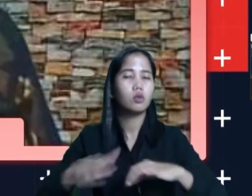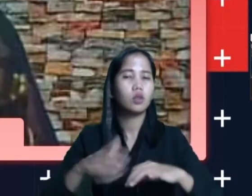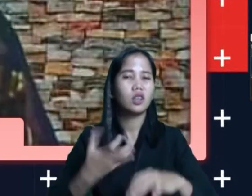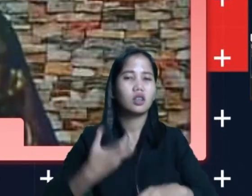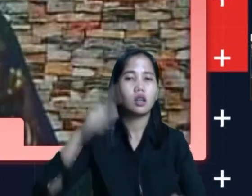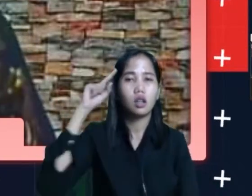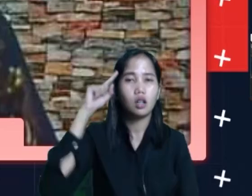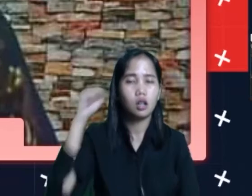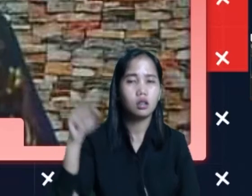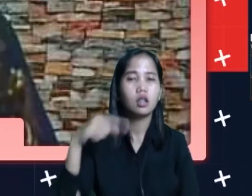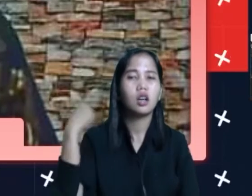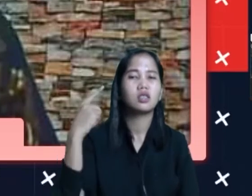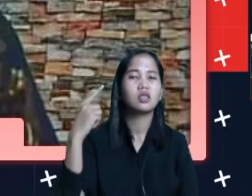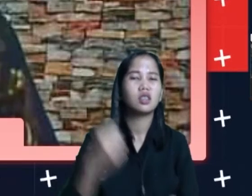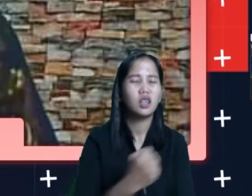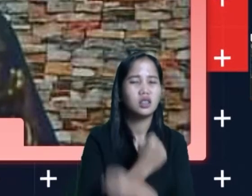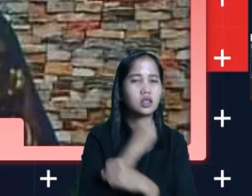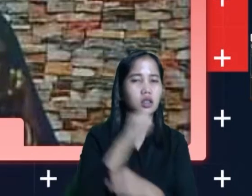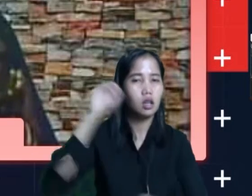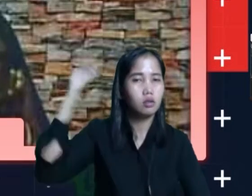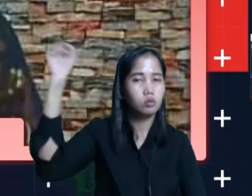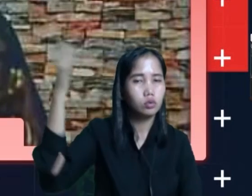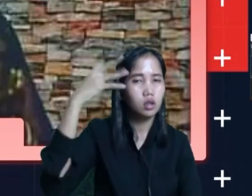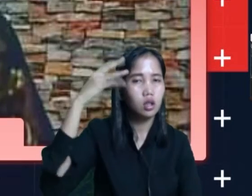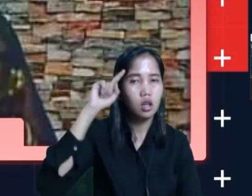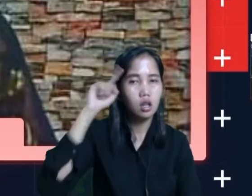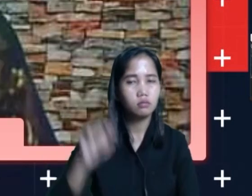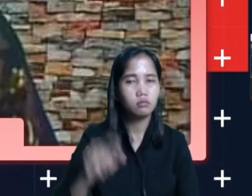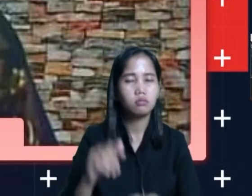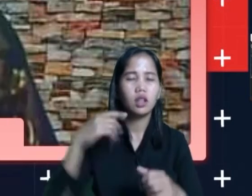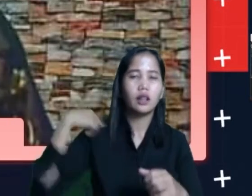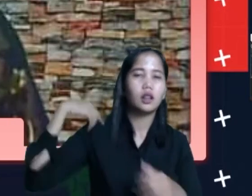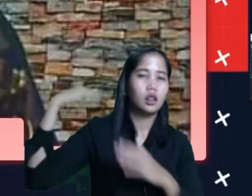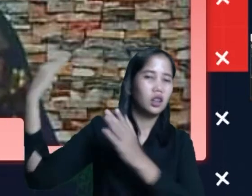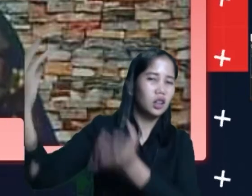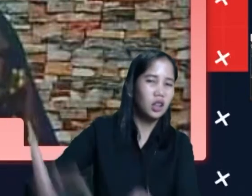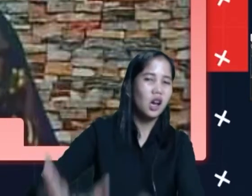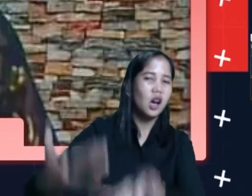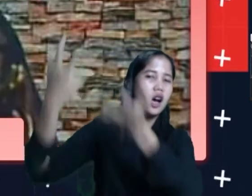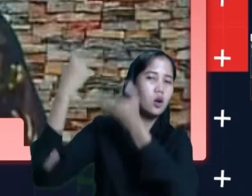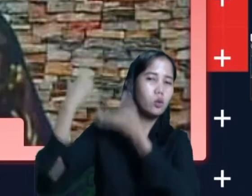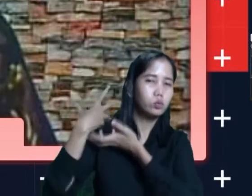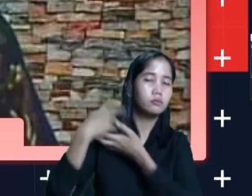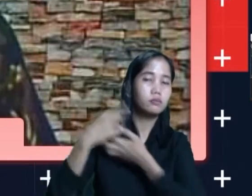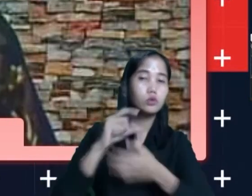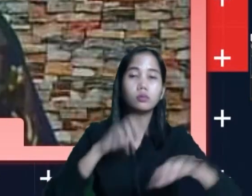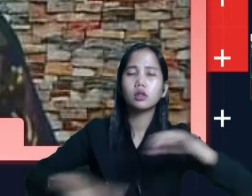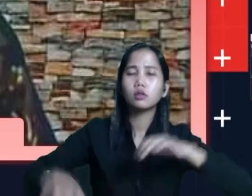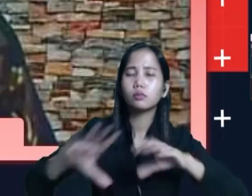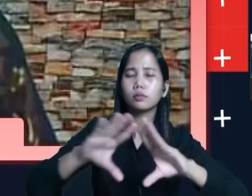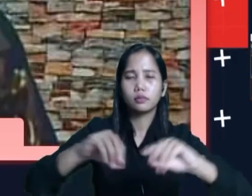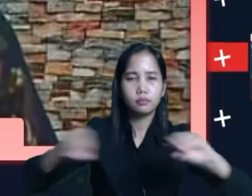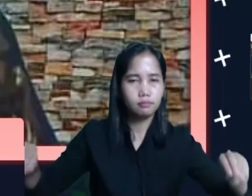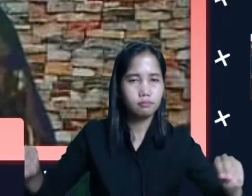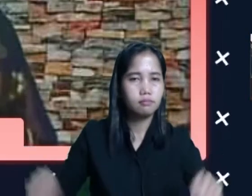disanggupkan untuk melakukan pekerjaan baik. Dengan kata lain, pekerjaan baik itu bukan